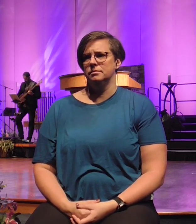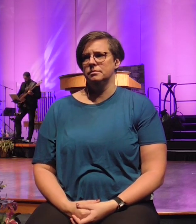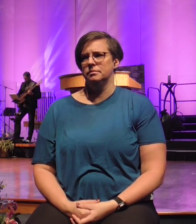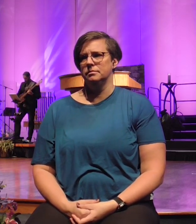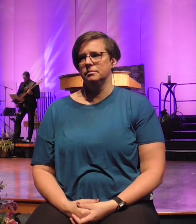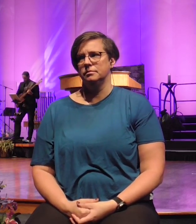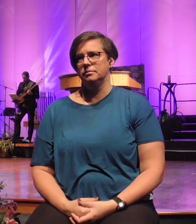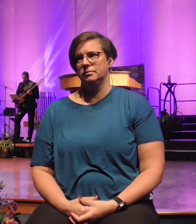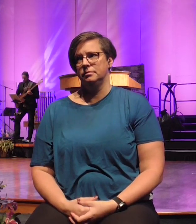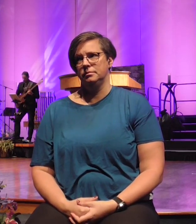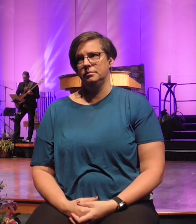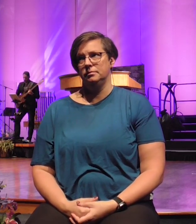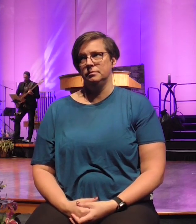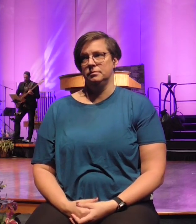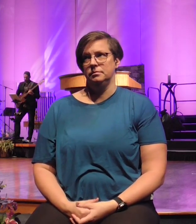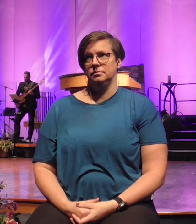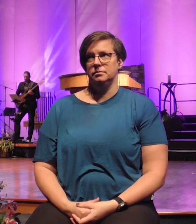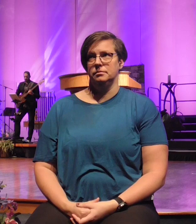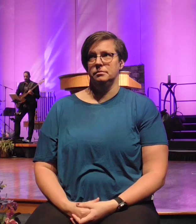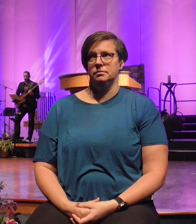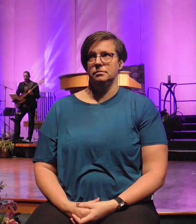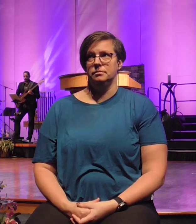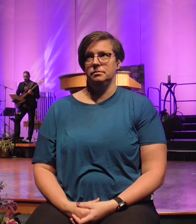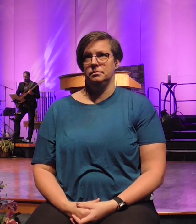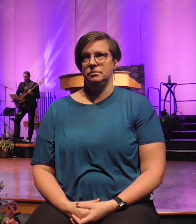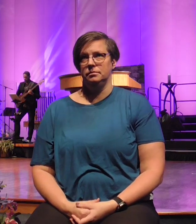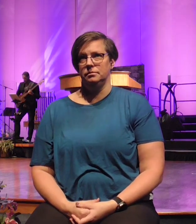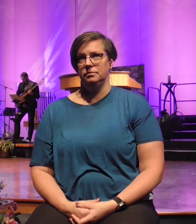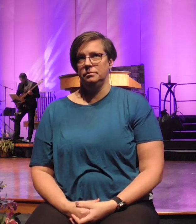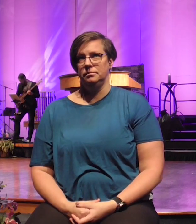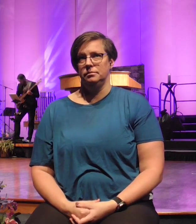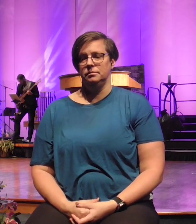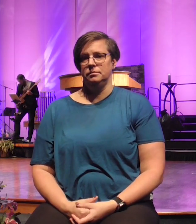ושכנתי בתוכם